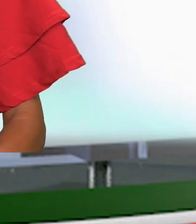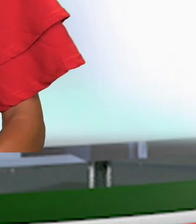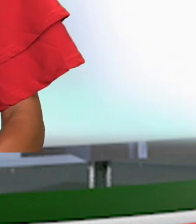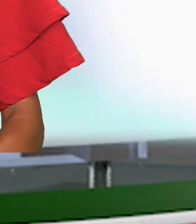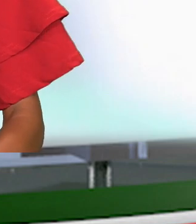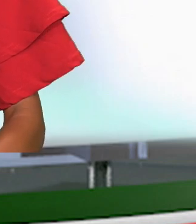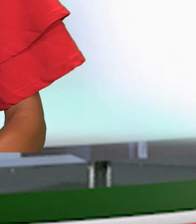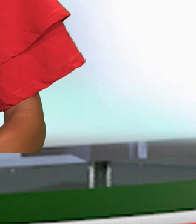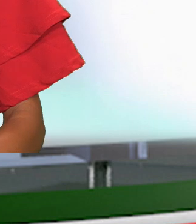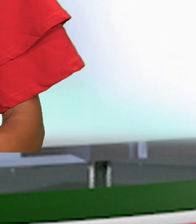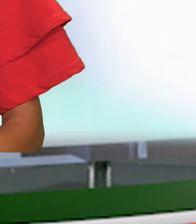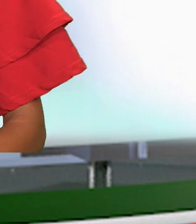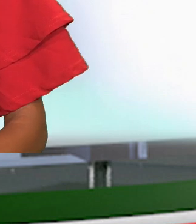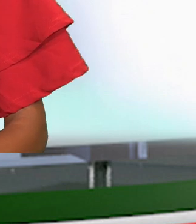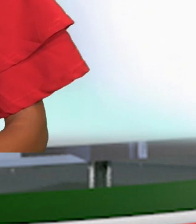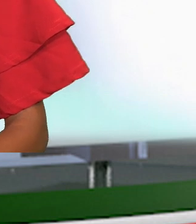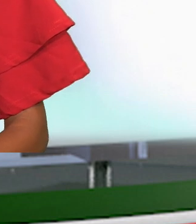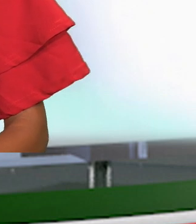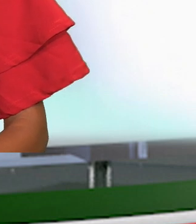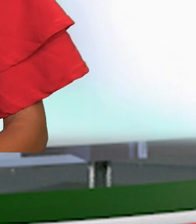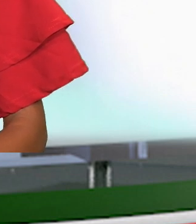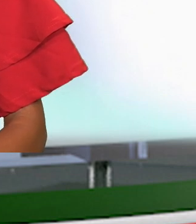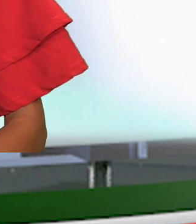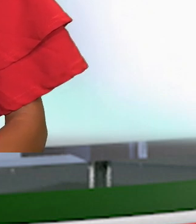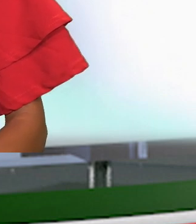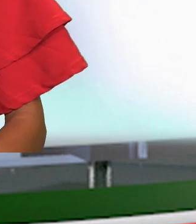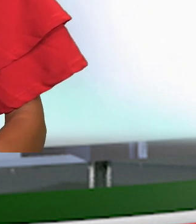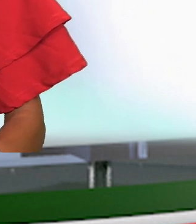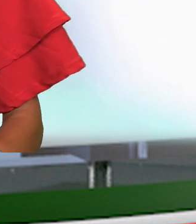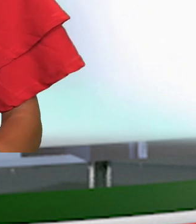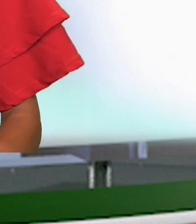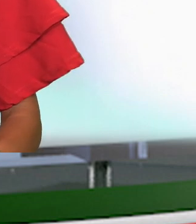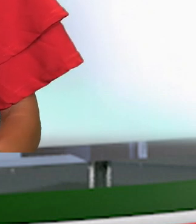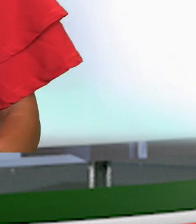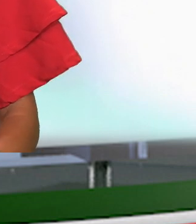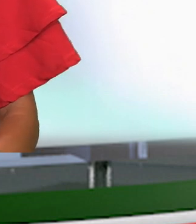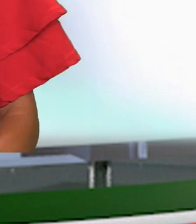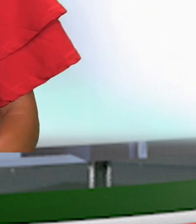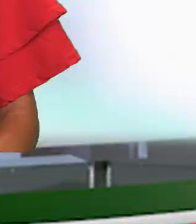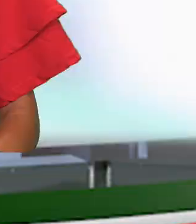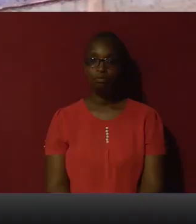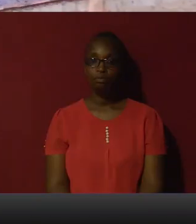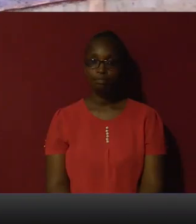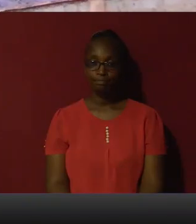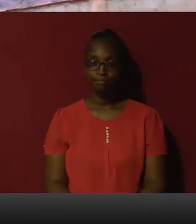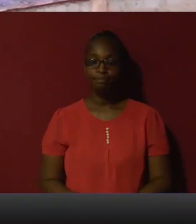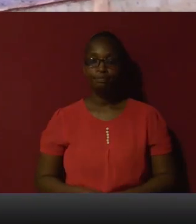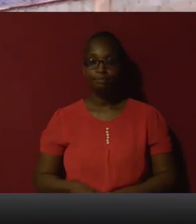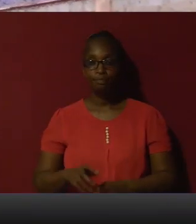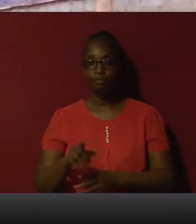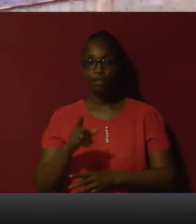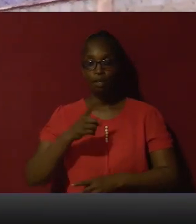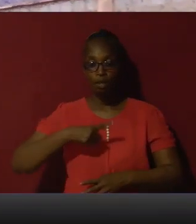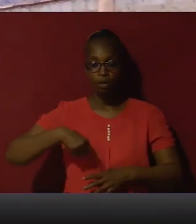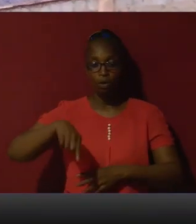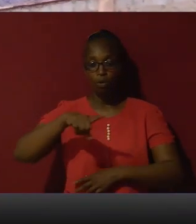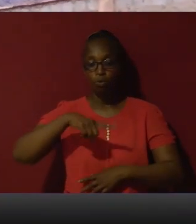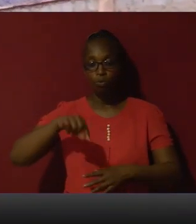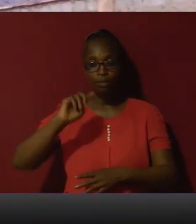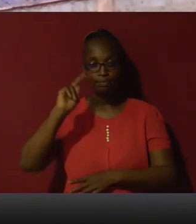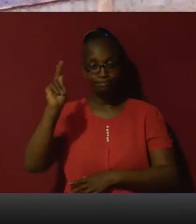na kumwapisha kama naibu rais. Tukianza na kaunti ya Machakos. Na Wakenya tuko na